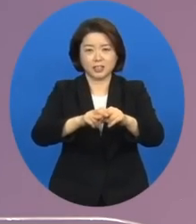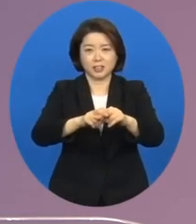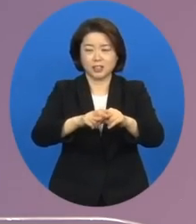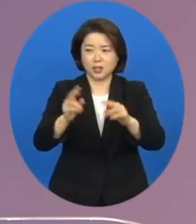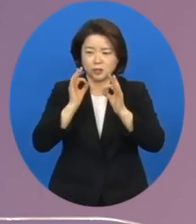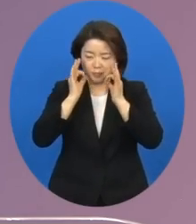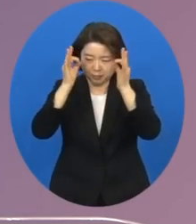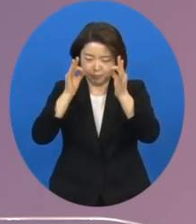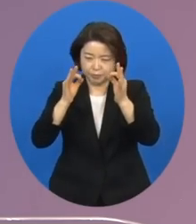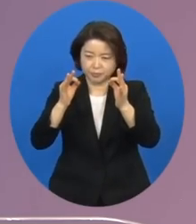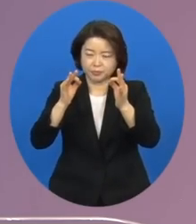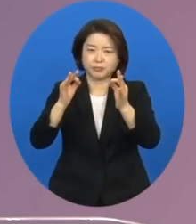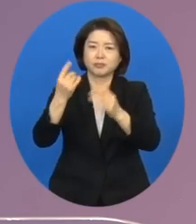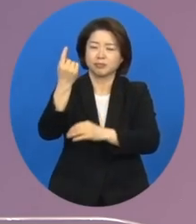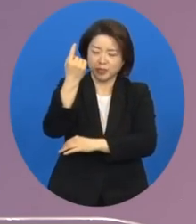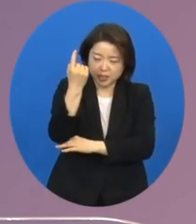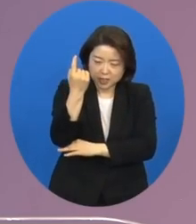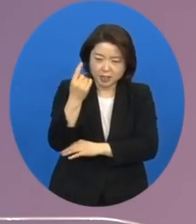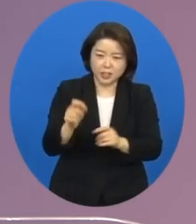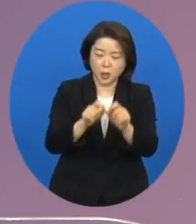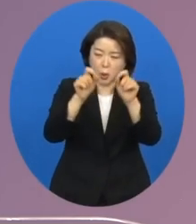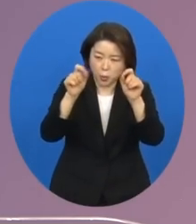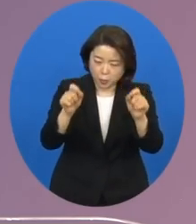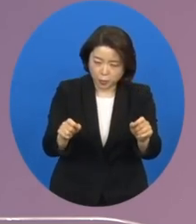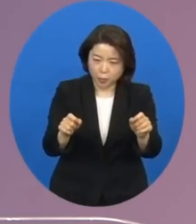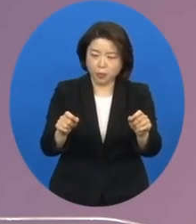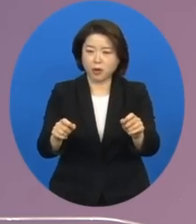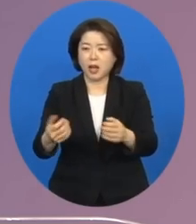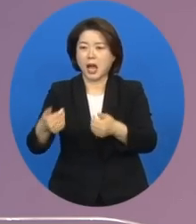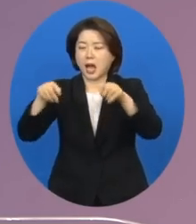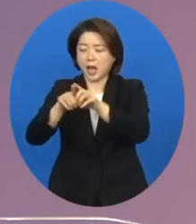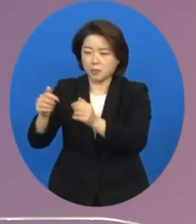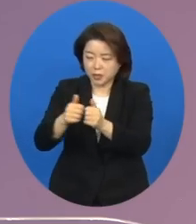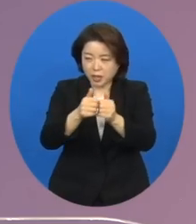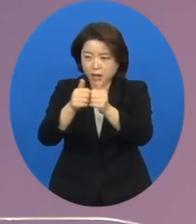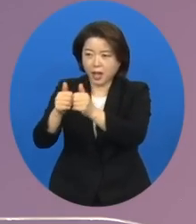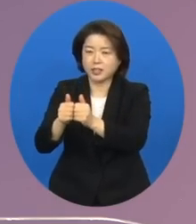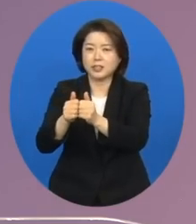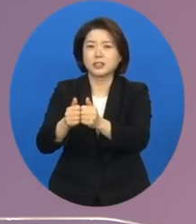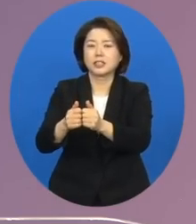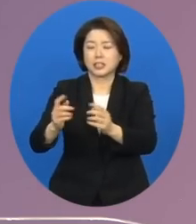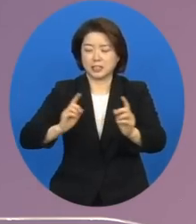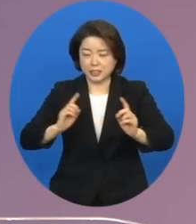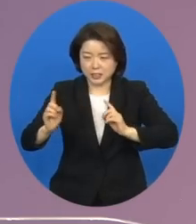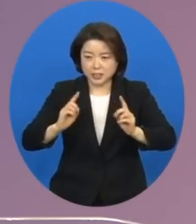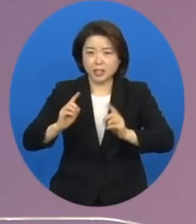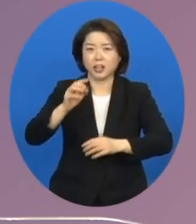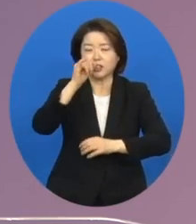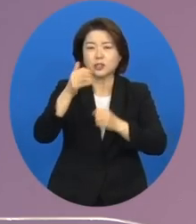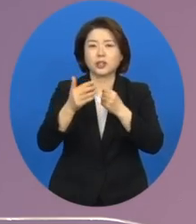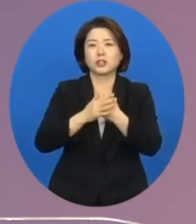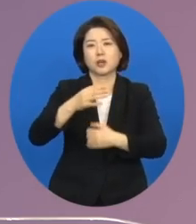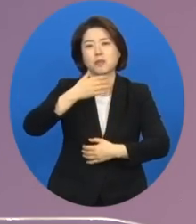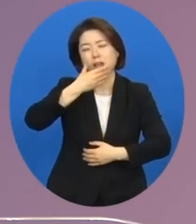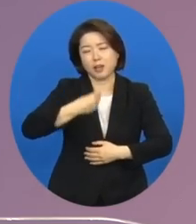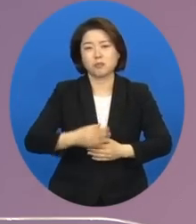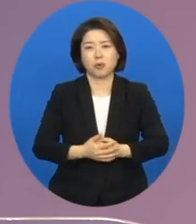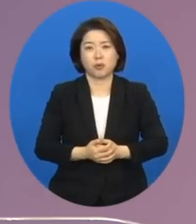가려는 동역자들로 인하여 기쁨이 있었어요 참 이상하죠 어려웠어요